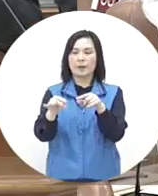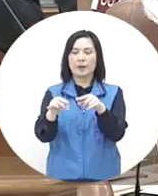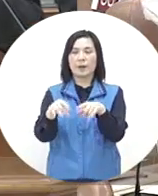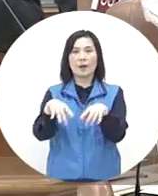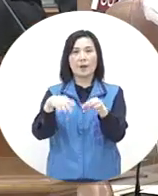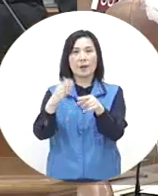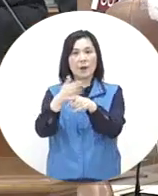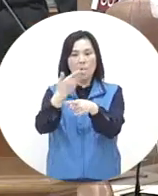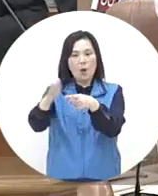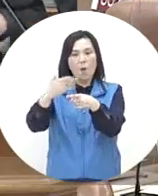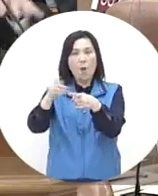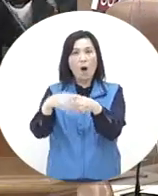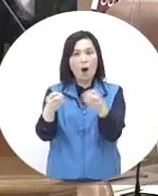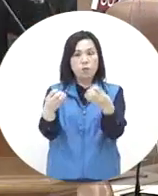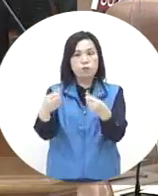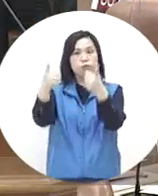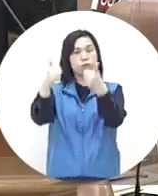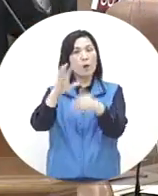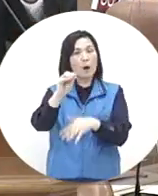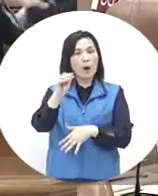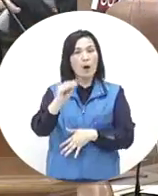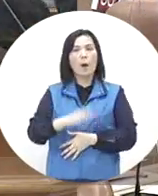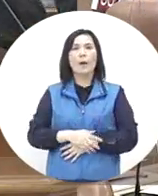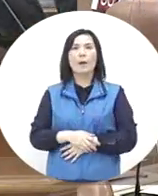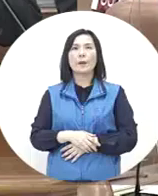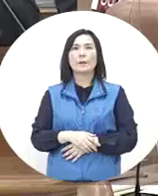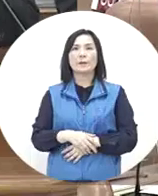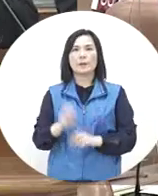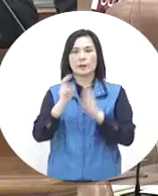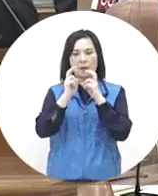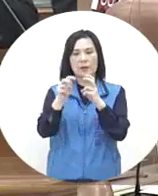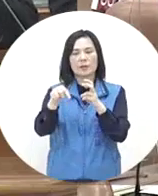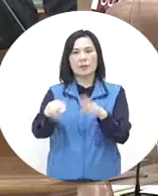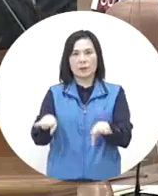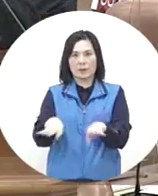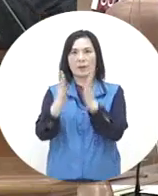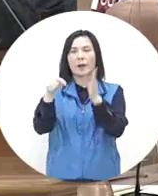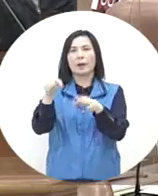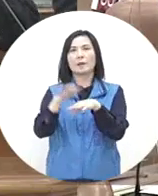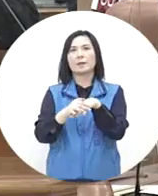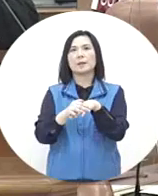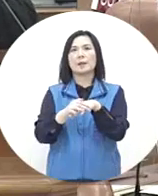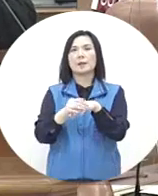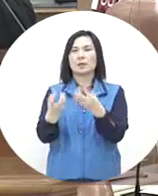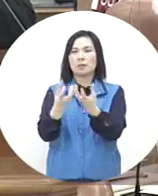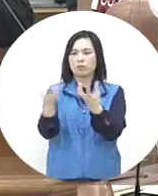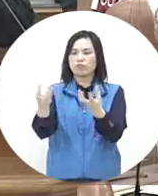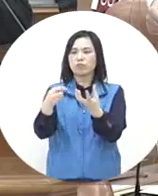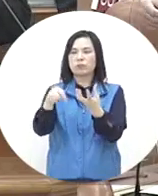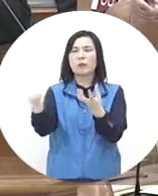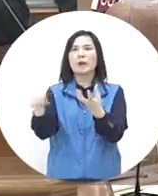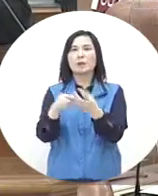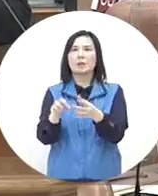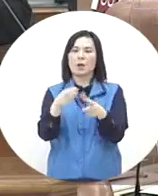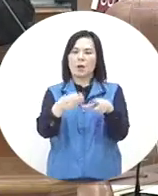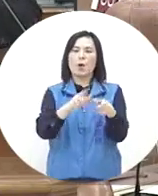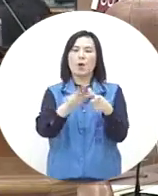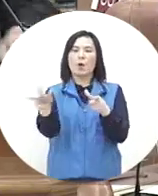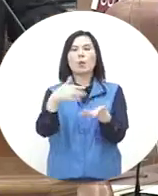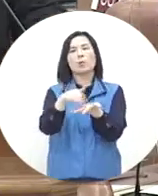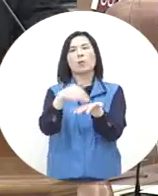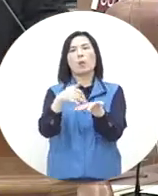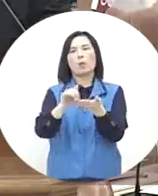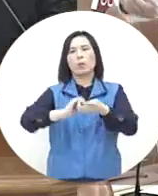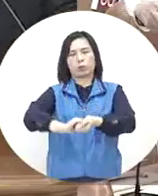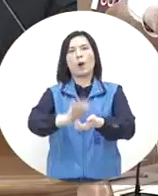吗？ 这个部分从结案开始我们基本上那个比例都是大概有固定有一个公式计算公式来计算。 Okay,